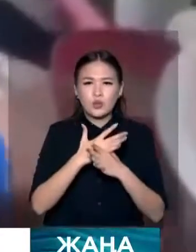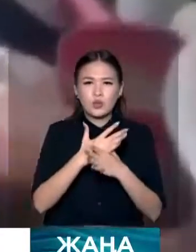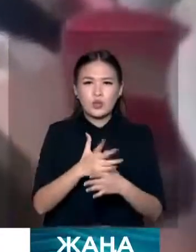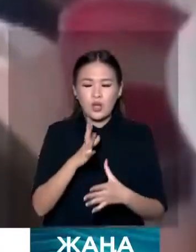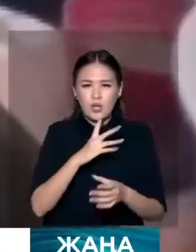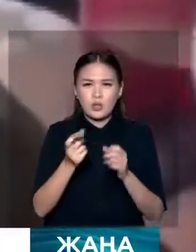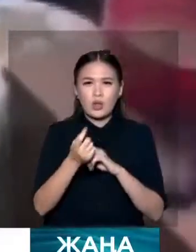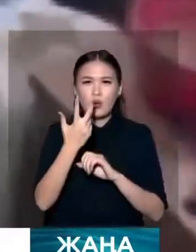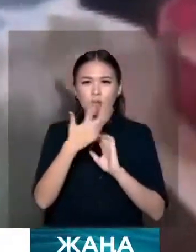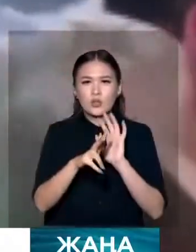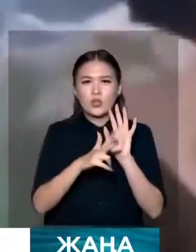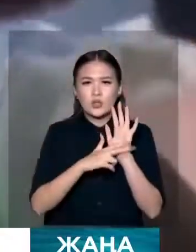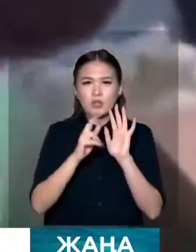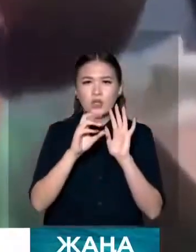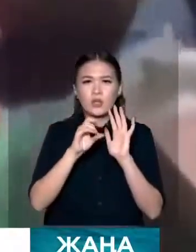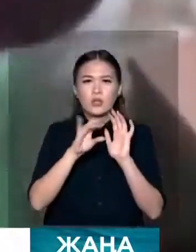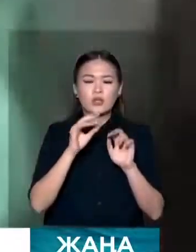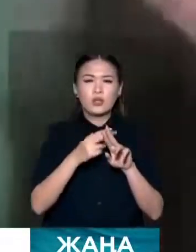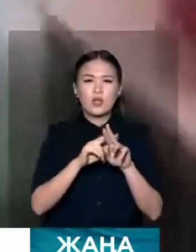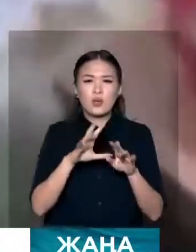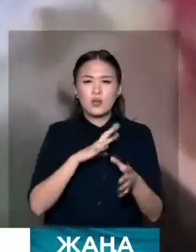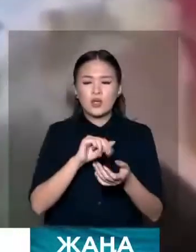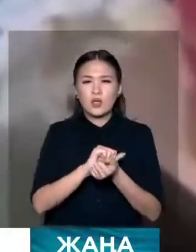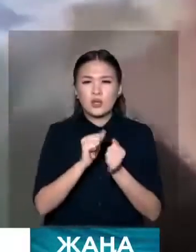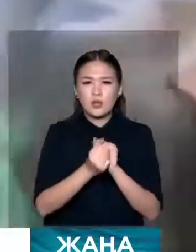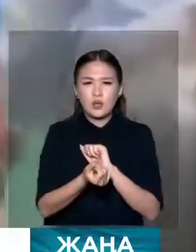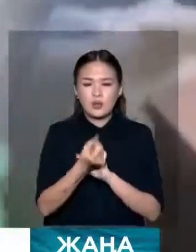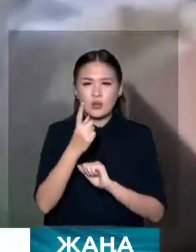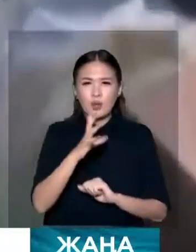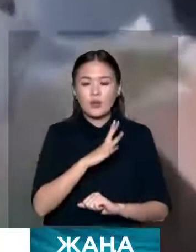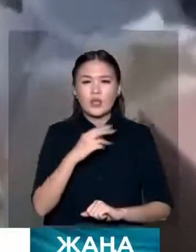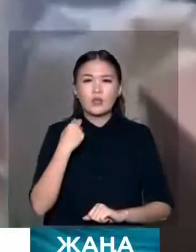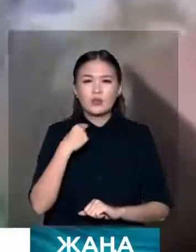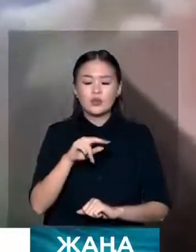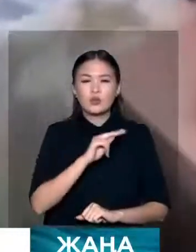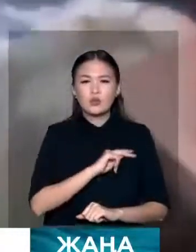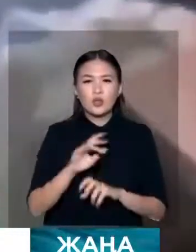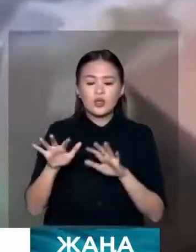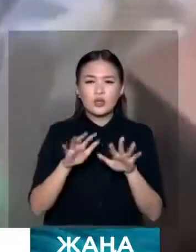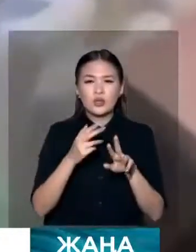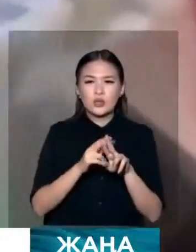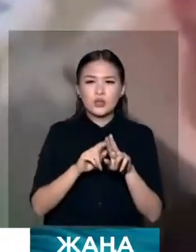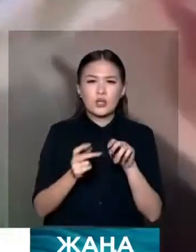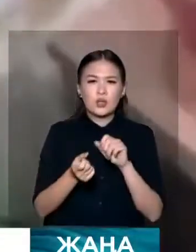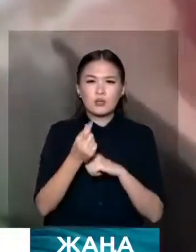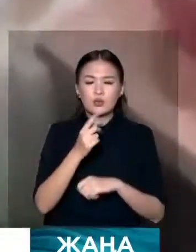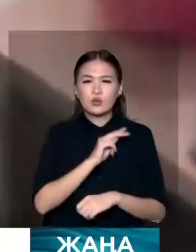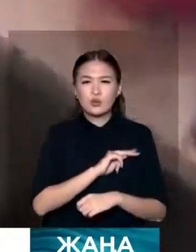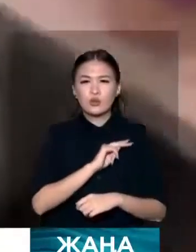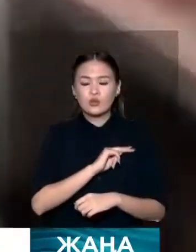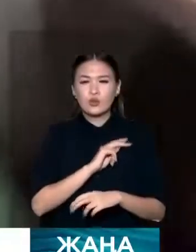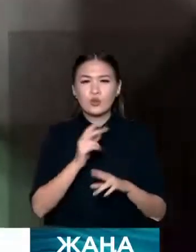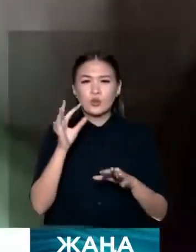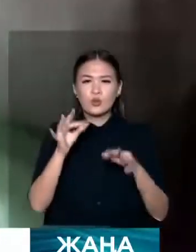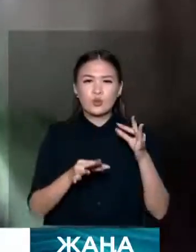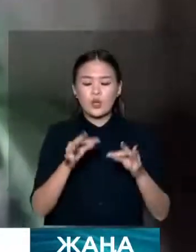тағы 38 келі түрлі асыл тастар тәркіленді. Қылмыстық іс бойынша қажетті сараптамалар жүргізіліп, сотқа